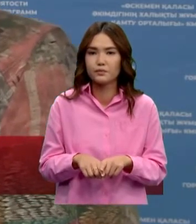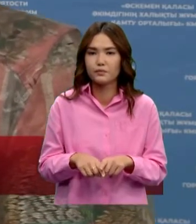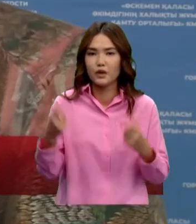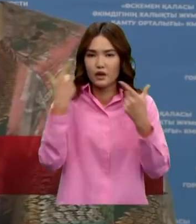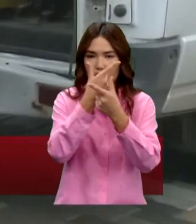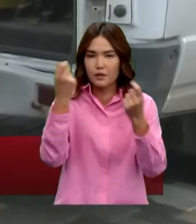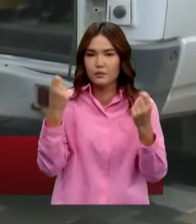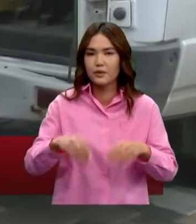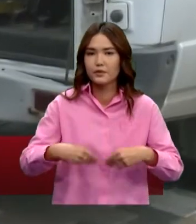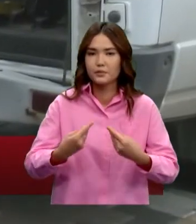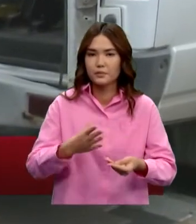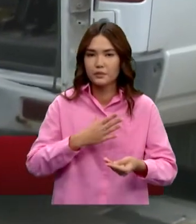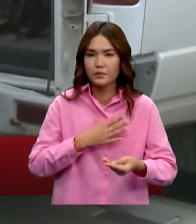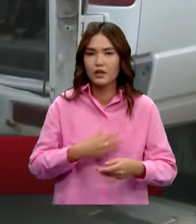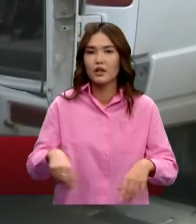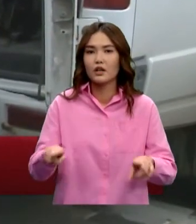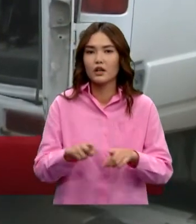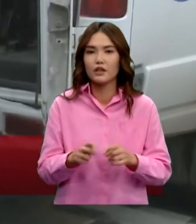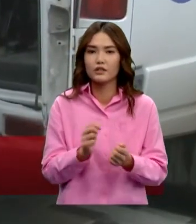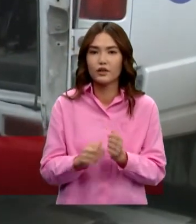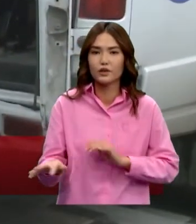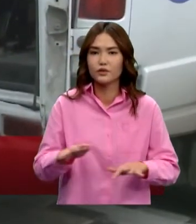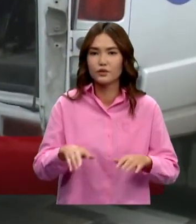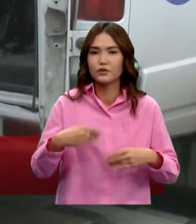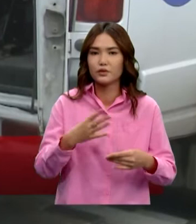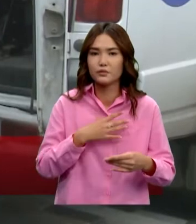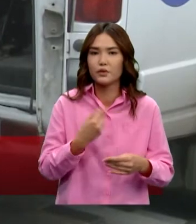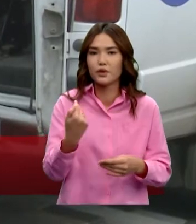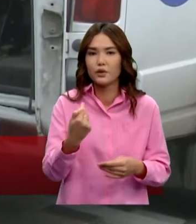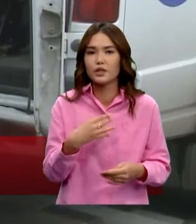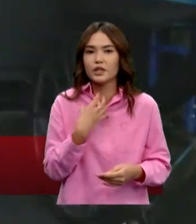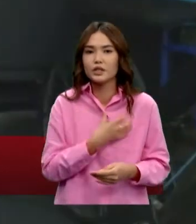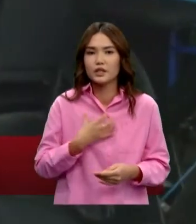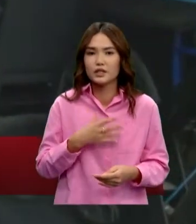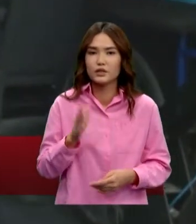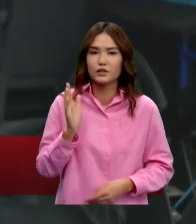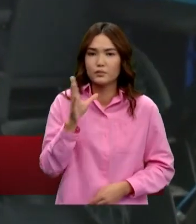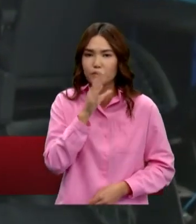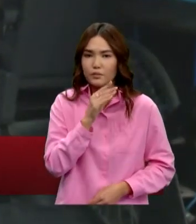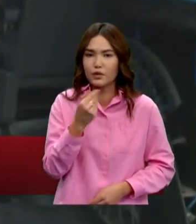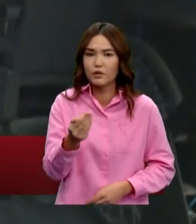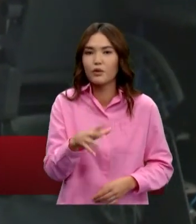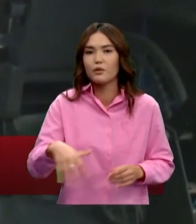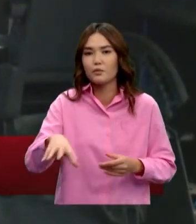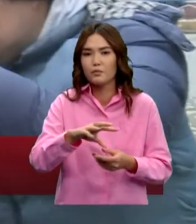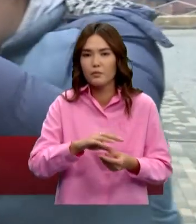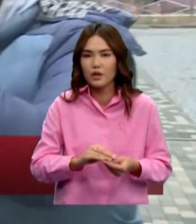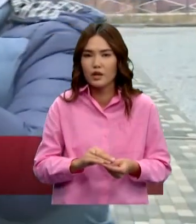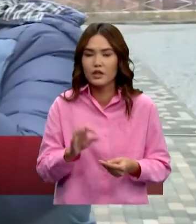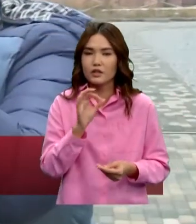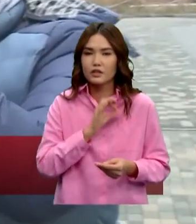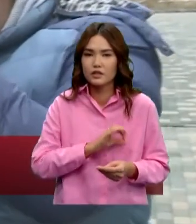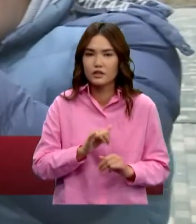ақпарат берді. Өскеменде 12 мың мүгедек жан бар. Олардың 1700-і балалар. Бұлардың бәрі де емін-еркін жүріп,